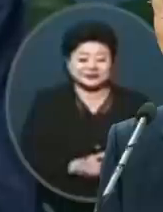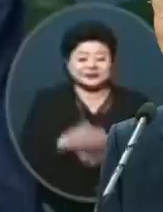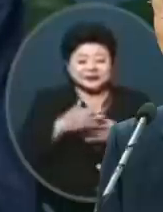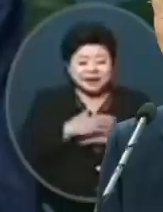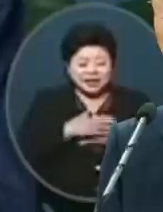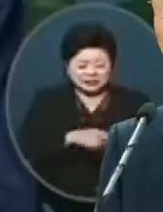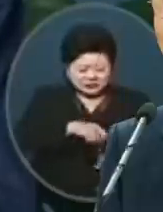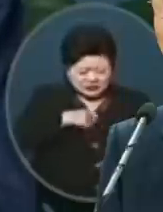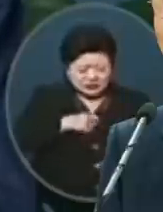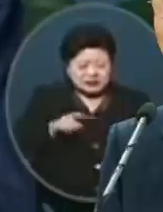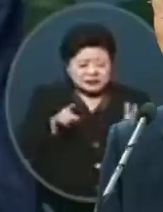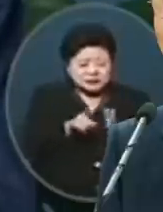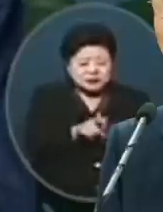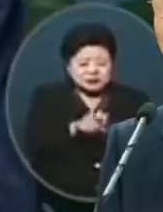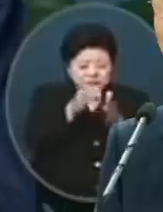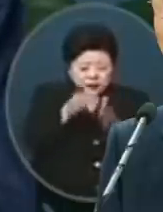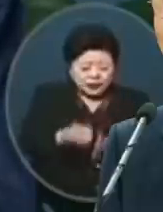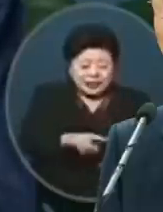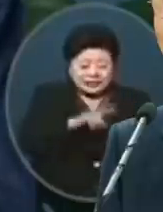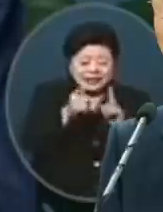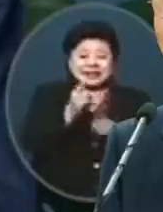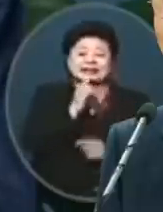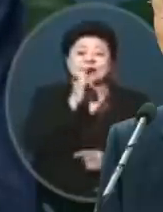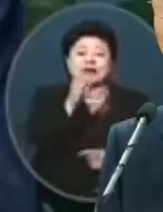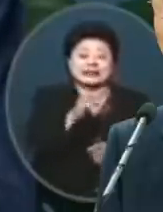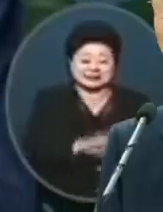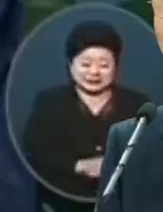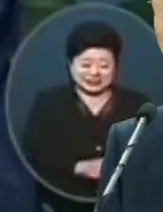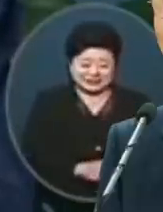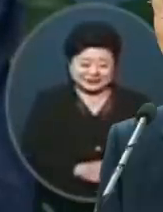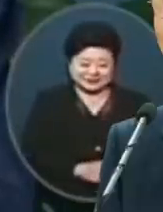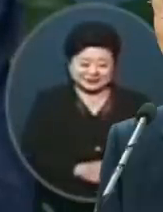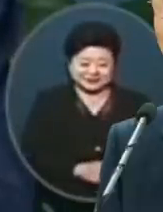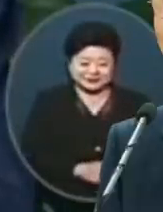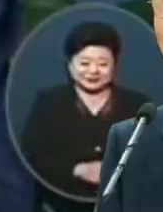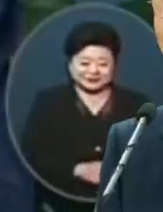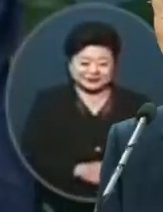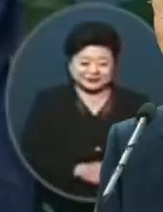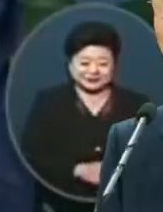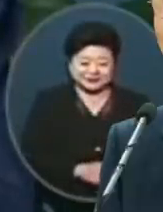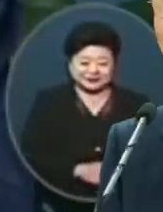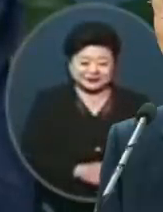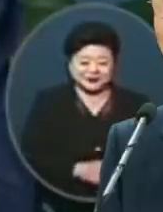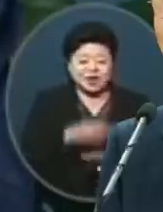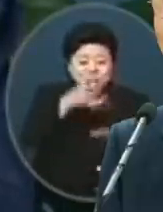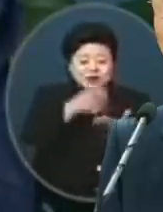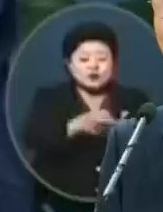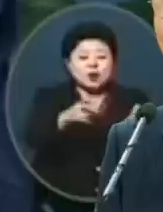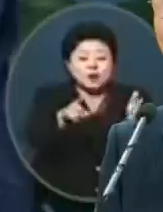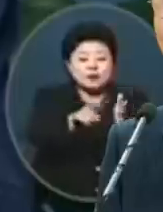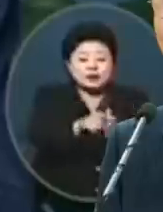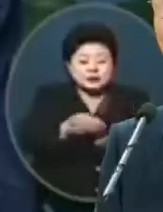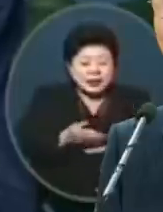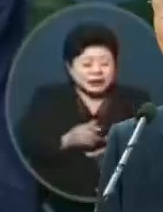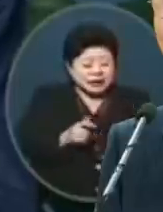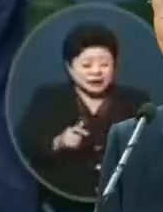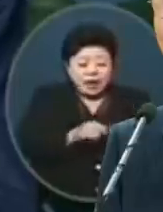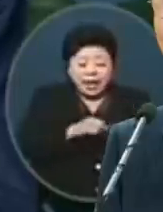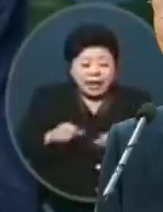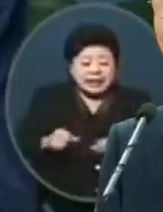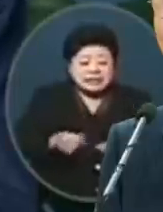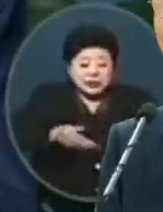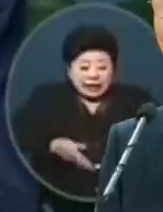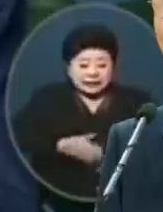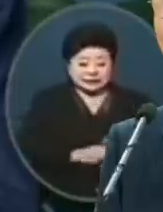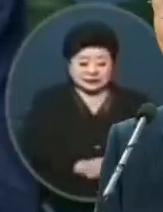나의 의인은 믿음으로 말미암아 살리라 그렇게 말씀했기 때문에 율법은 믿음에서 난 것이 아니라 행위에서 난